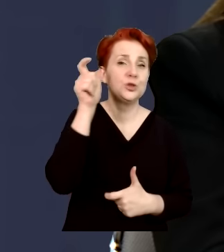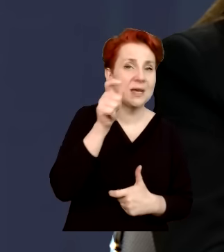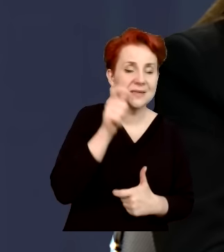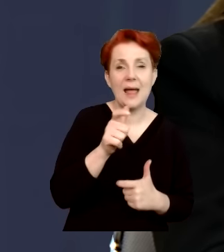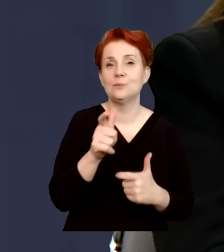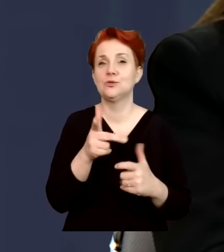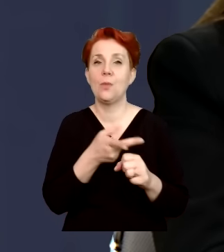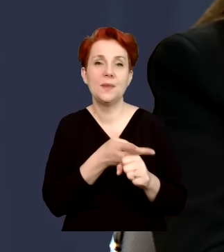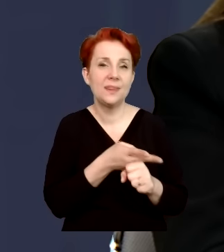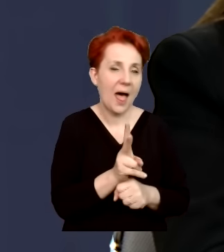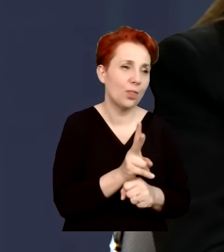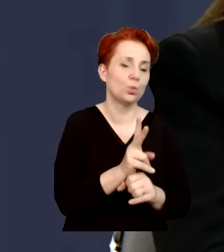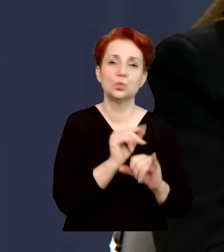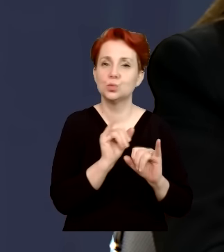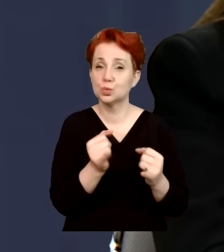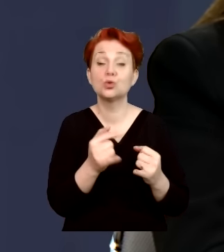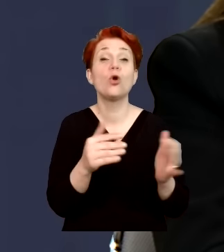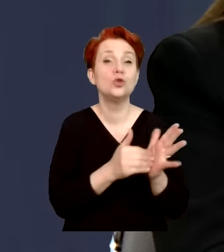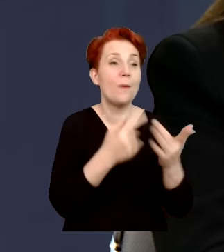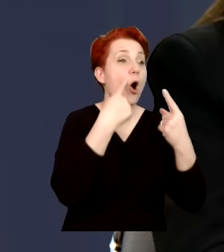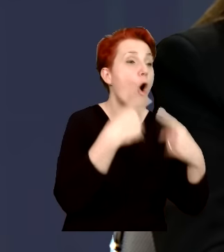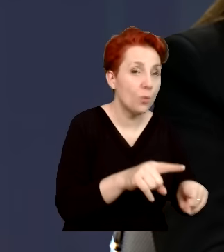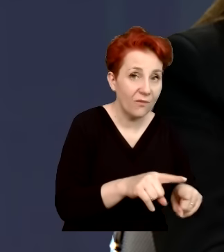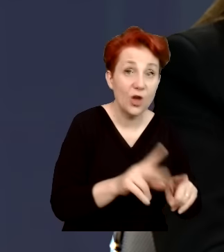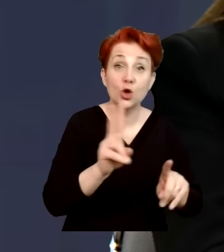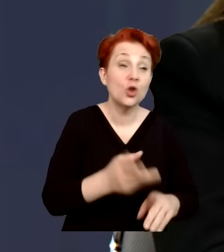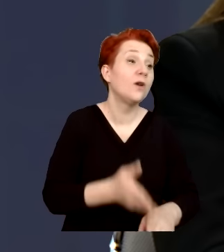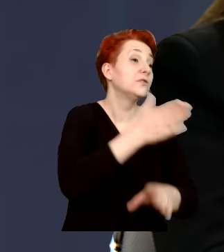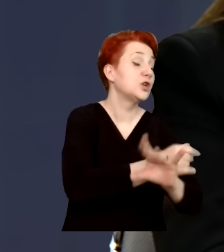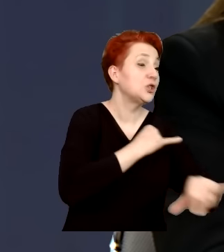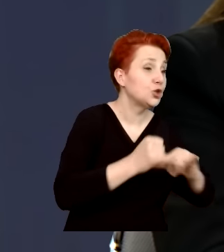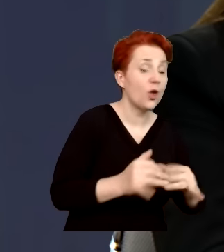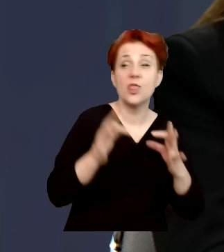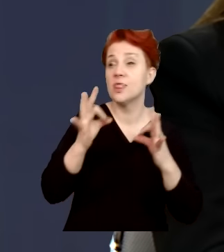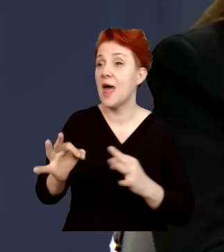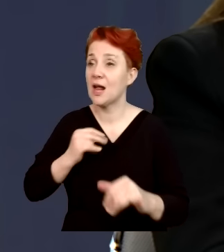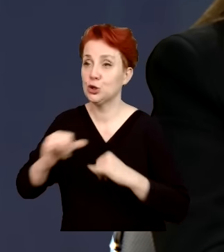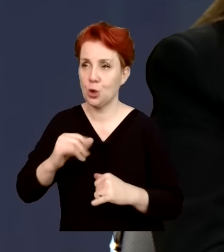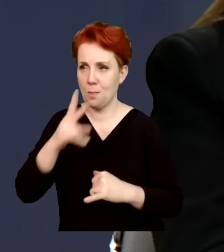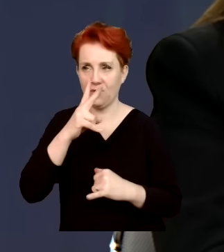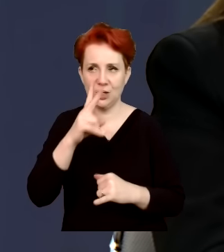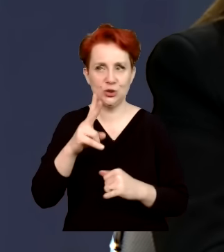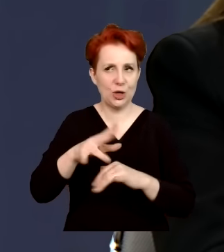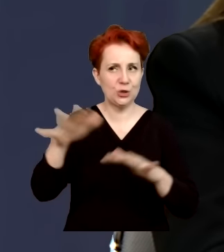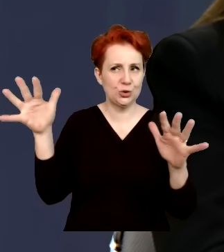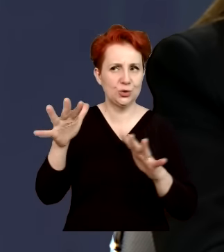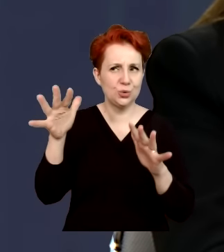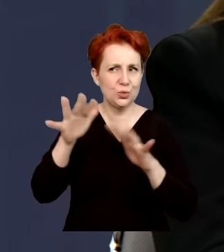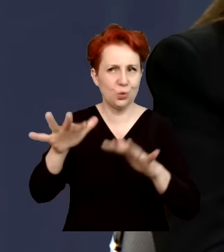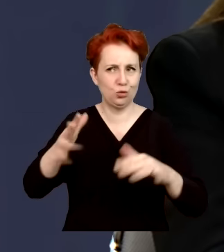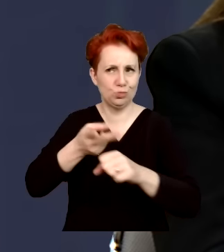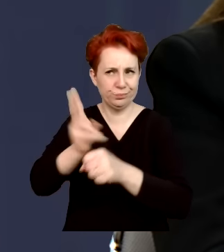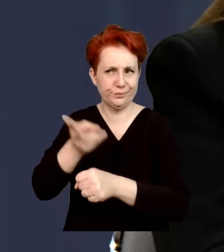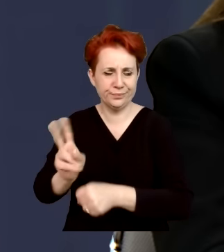go rozliczyć, zarówno tych, którzy rządzili wcześniej, jak i tych, którzy teraz rządzą, bo widać, że już tych nadużyć mamy sporo. Mamy do